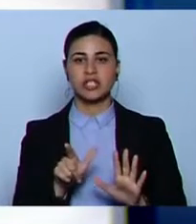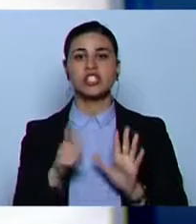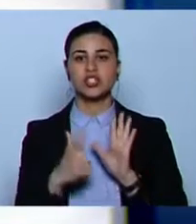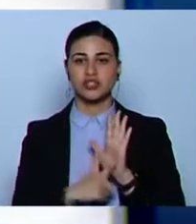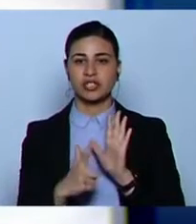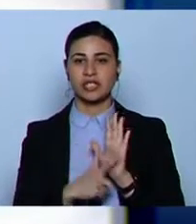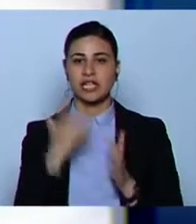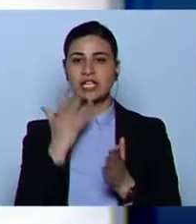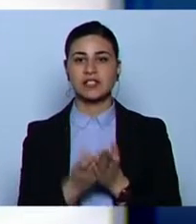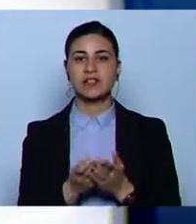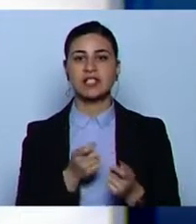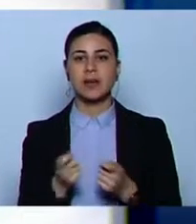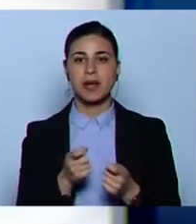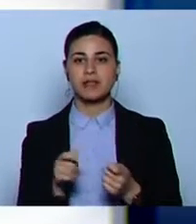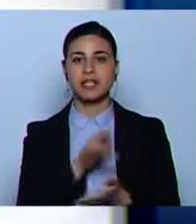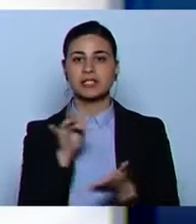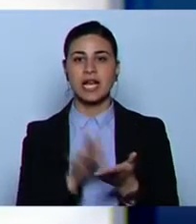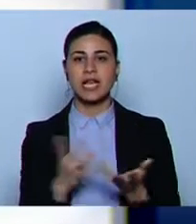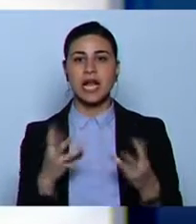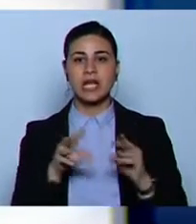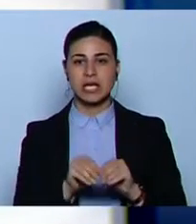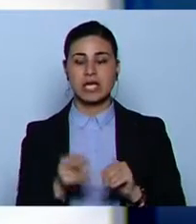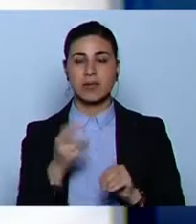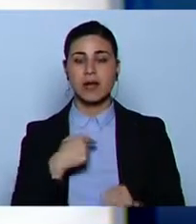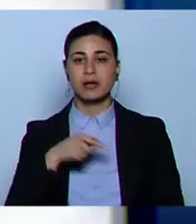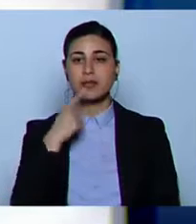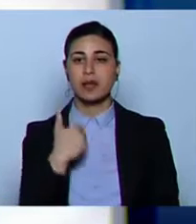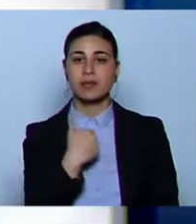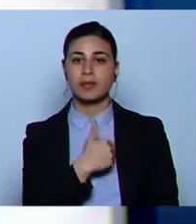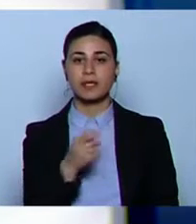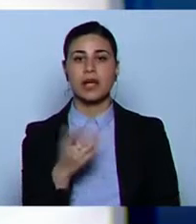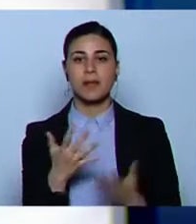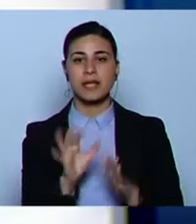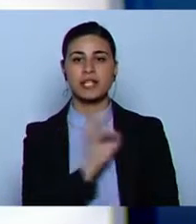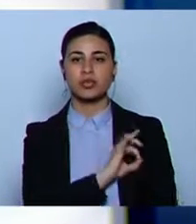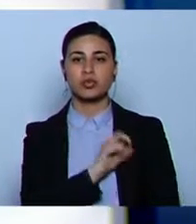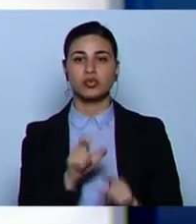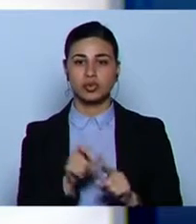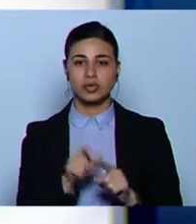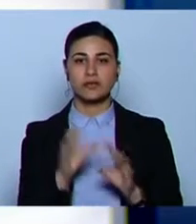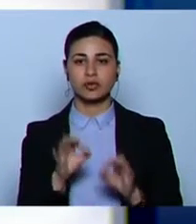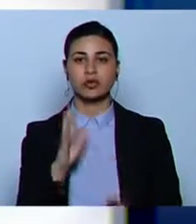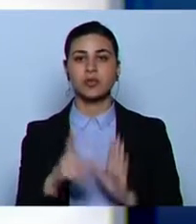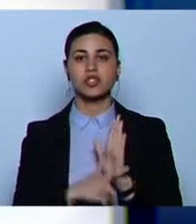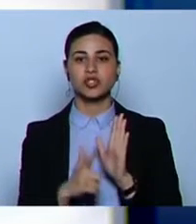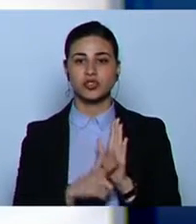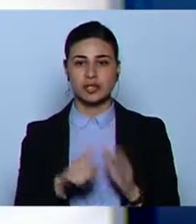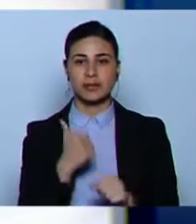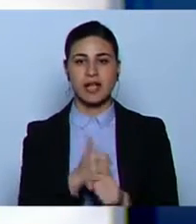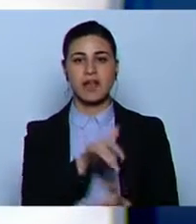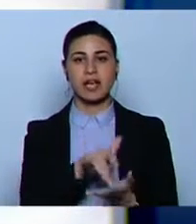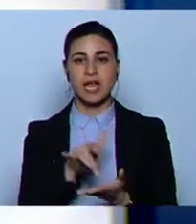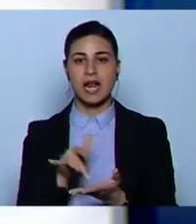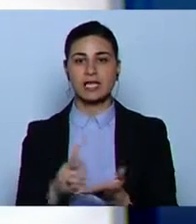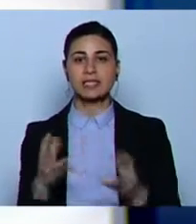ქალაქის გაერთიანებისა. ხო, ჩვენ უნდა ვთქვათ, რომ აქ უფრო იურიდიული ტერმინი სწორი იქნება, ამ შვიდი თვითმმართველი ქალაქის